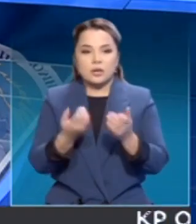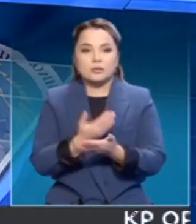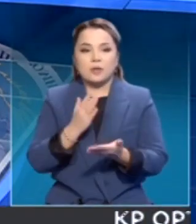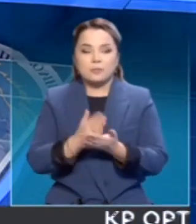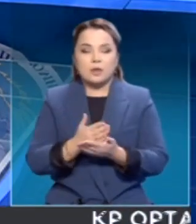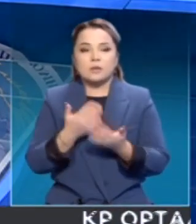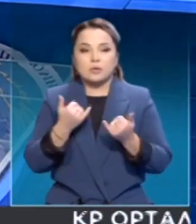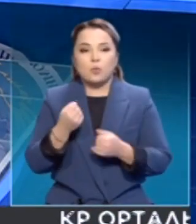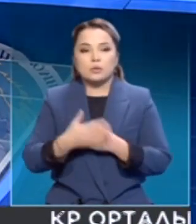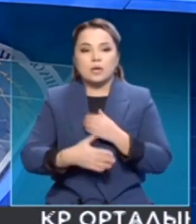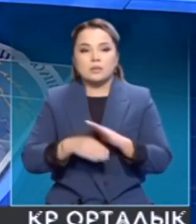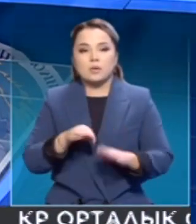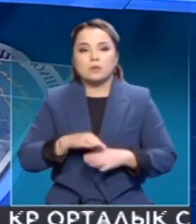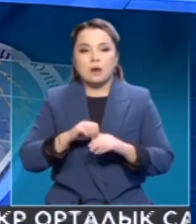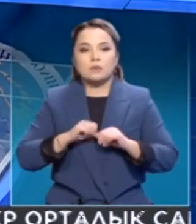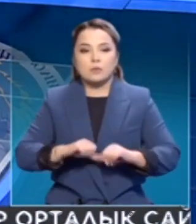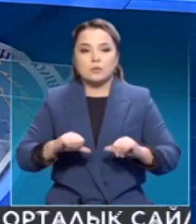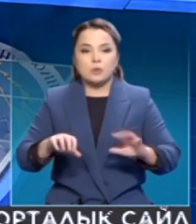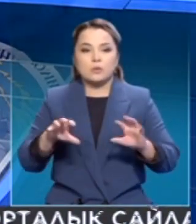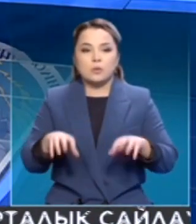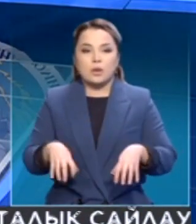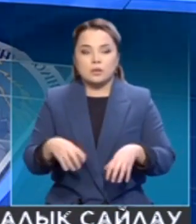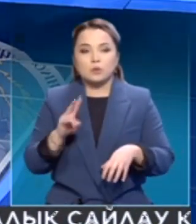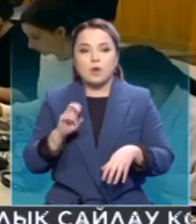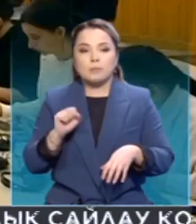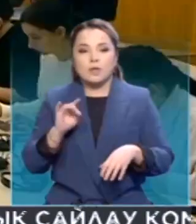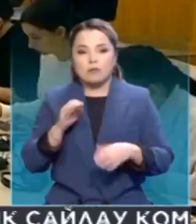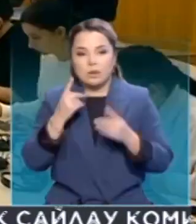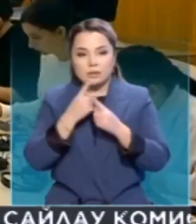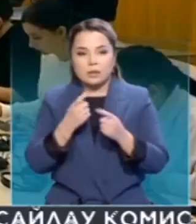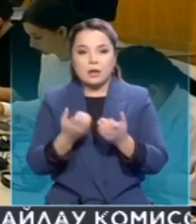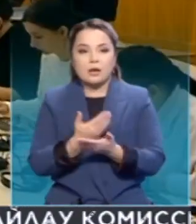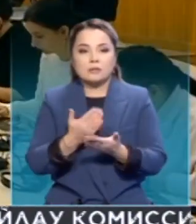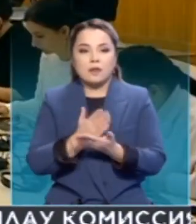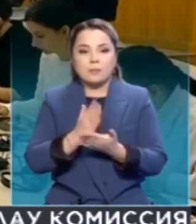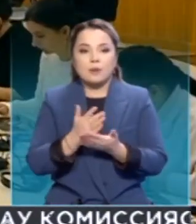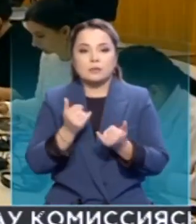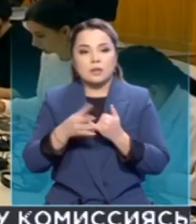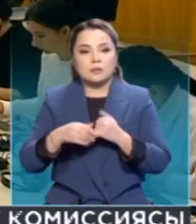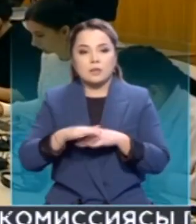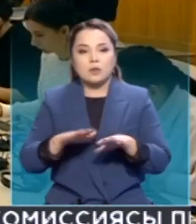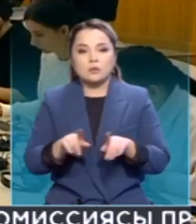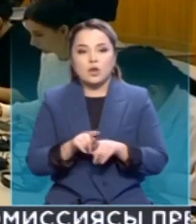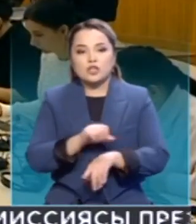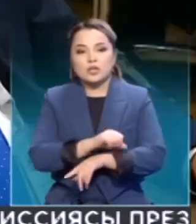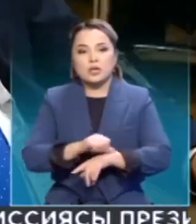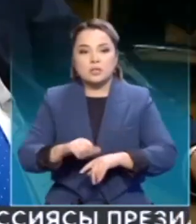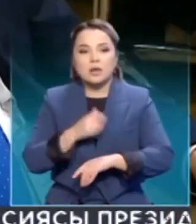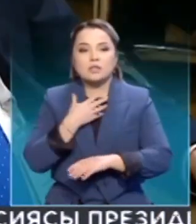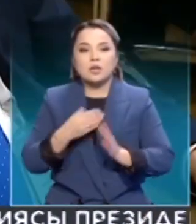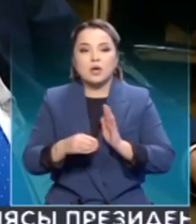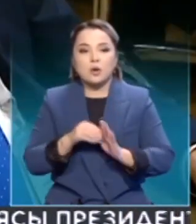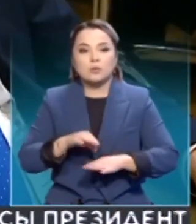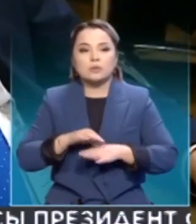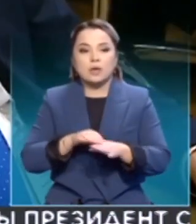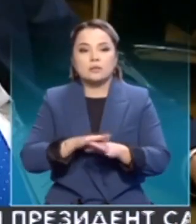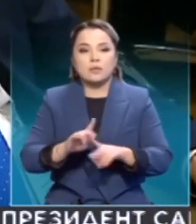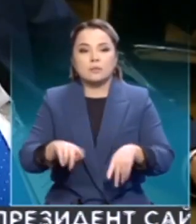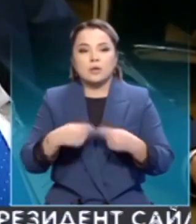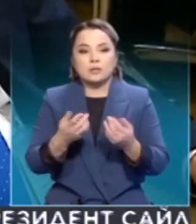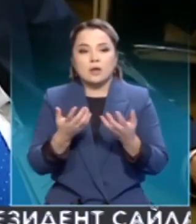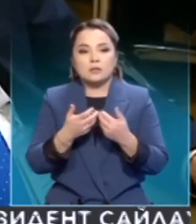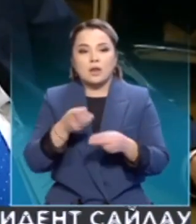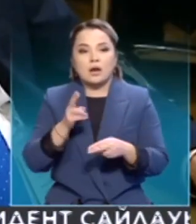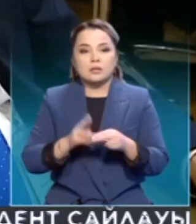Орталық сайлау комиссиясының төрағасы Нұрлан Әбдіровтің айтуынша, қазіргі уақытта ел өңірлері мен шетелдердегі сайлау учаскелерінде дауыстарды